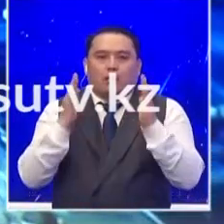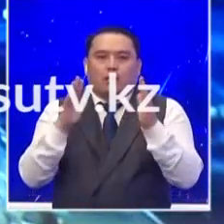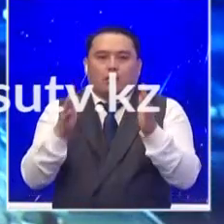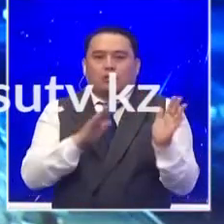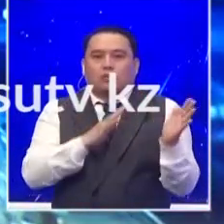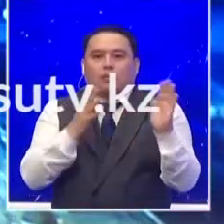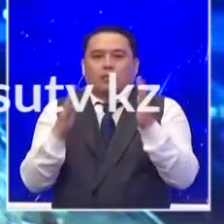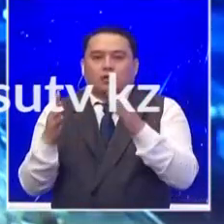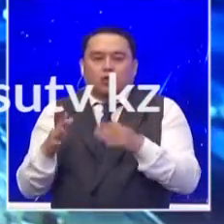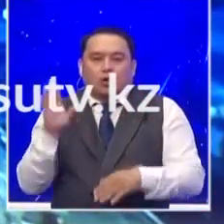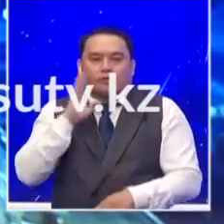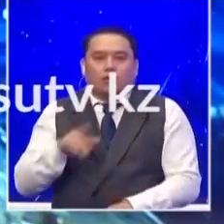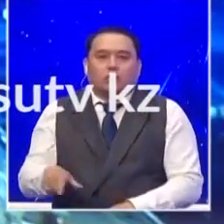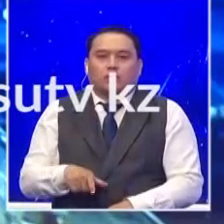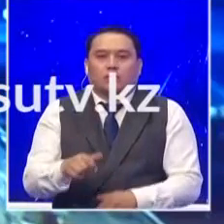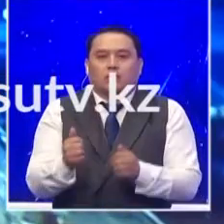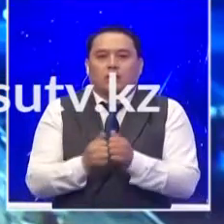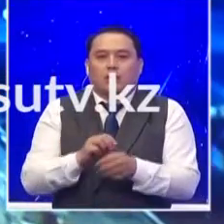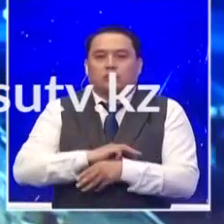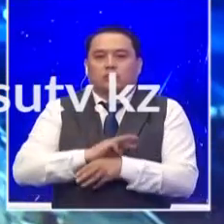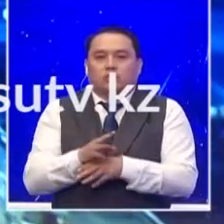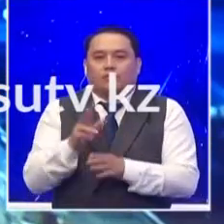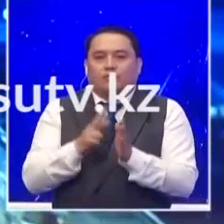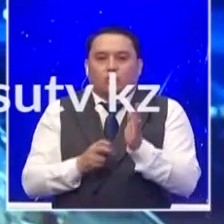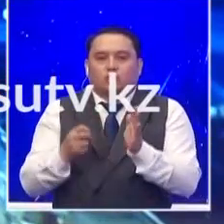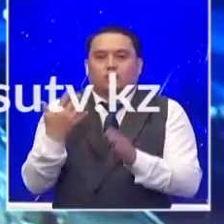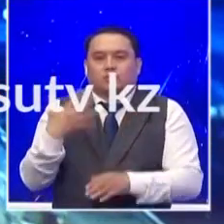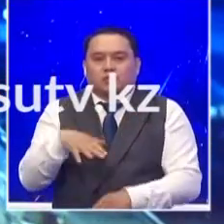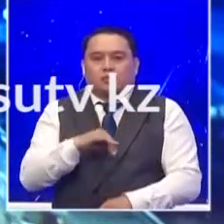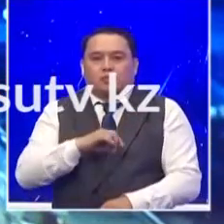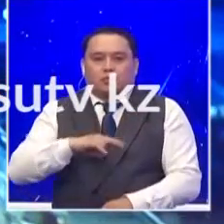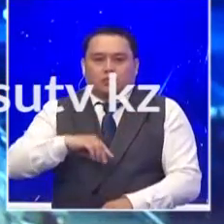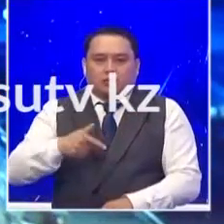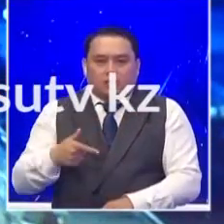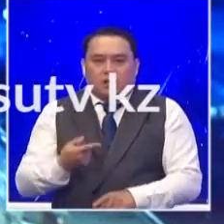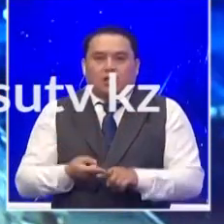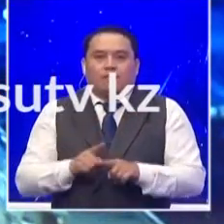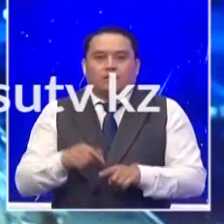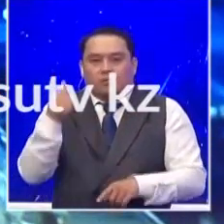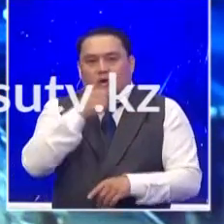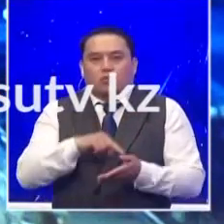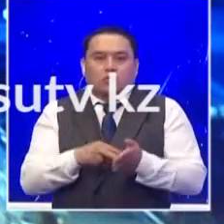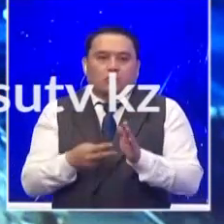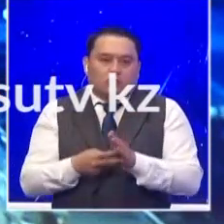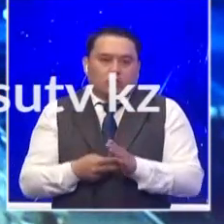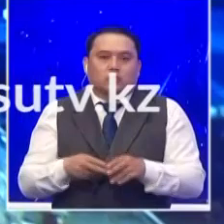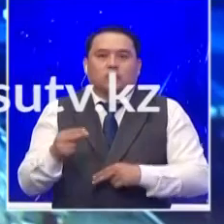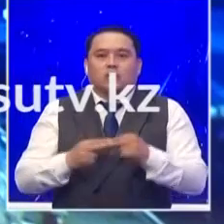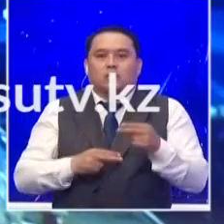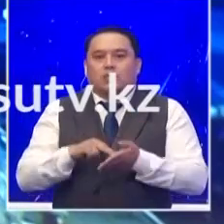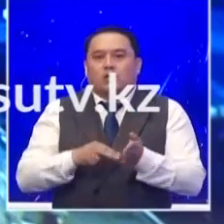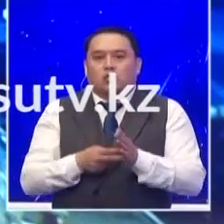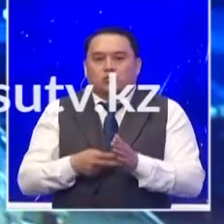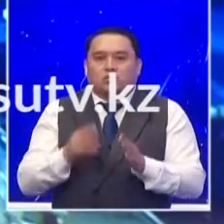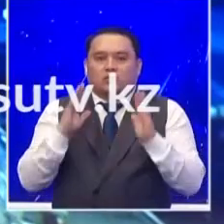парки, аллеи и набережные. Только на их содержание выделяется более 850 миллионов тенге. Отметим, и в этом году